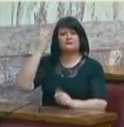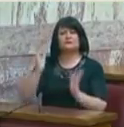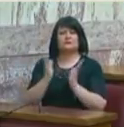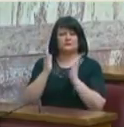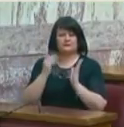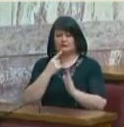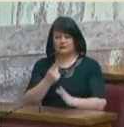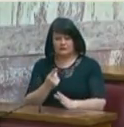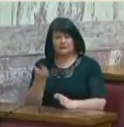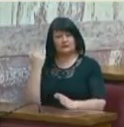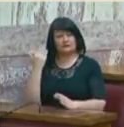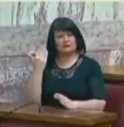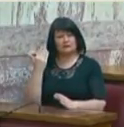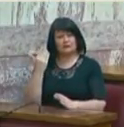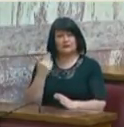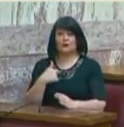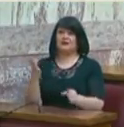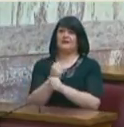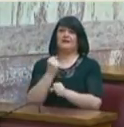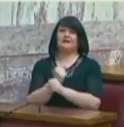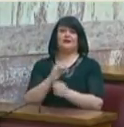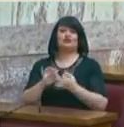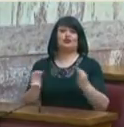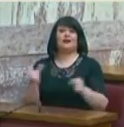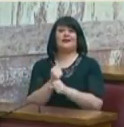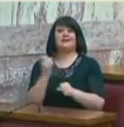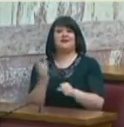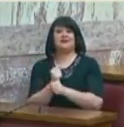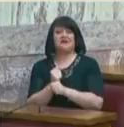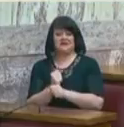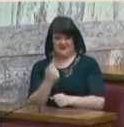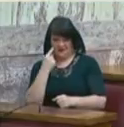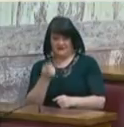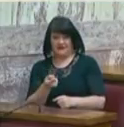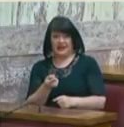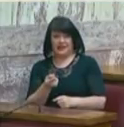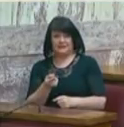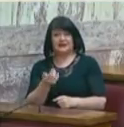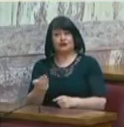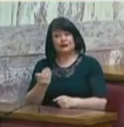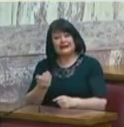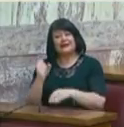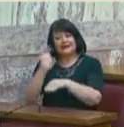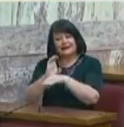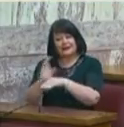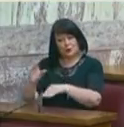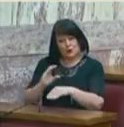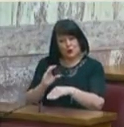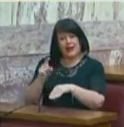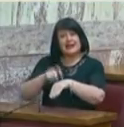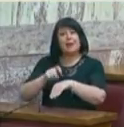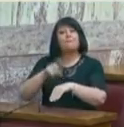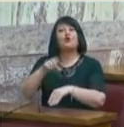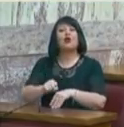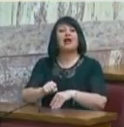φαντασιοπληξίες εκείνης της περίοδου περί success story και προληπτικής πιστωτικής γραμμής, προσέξτε,